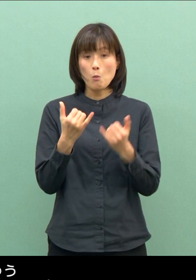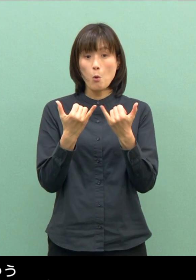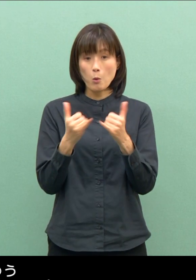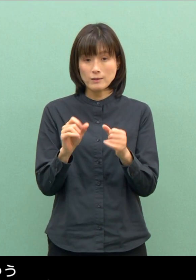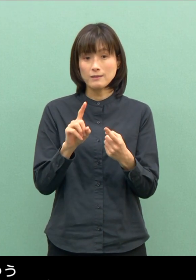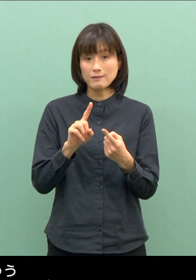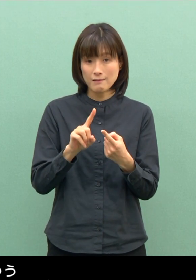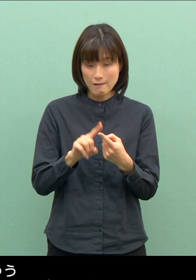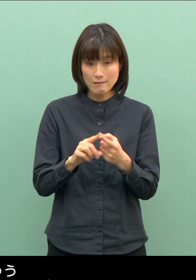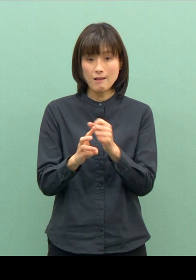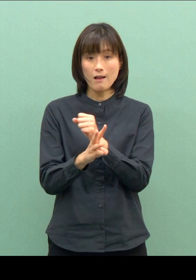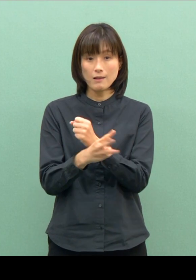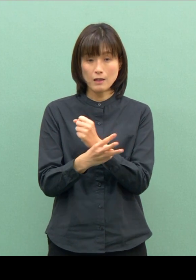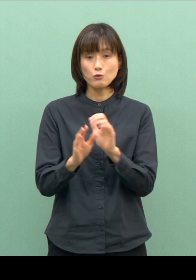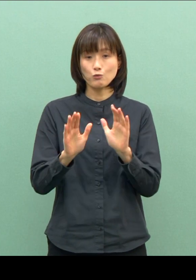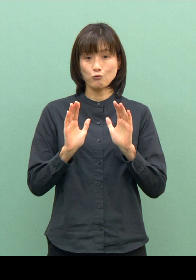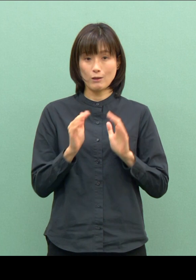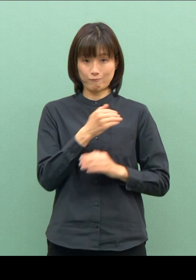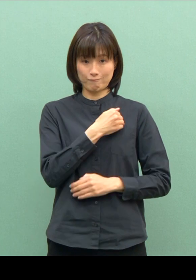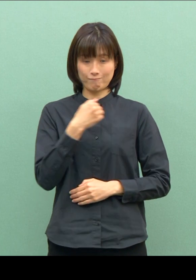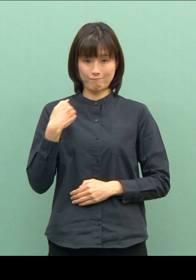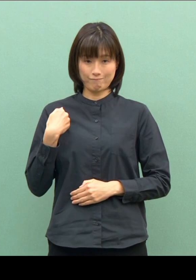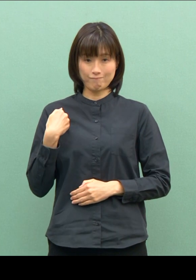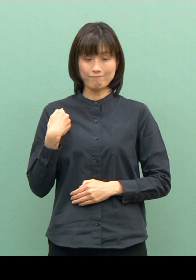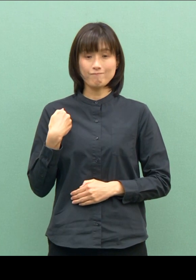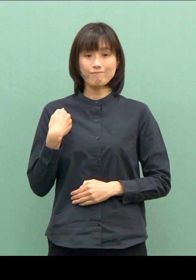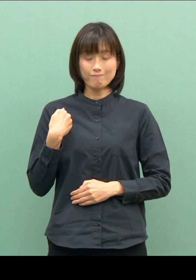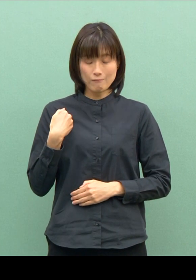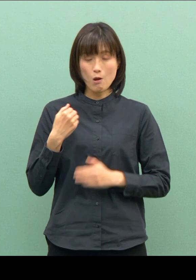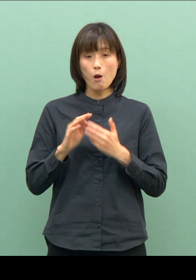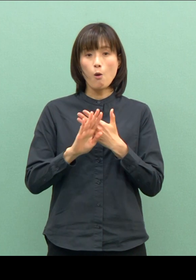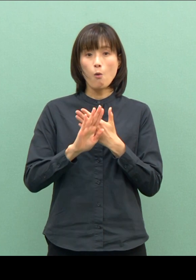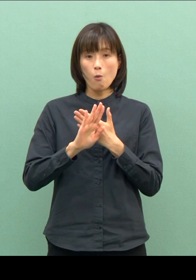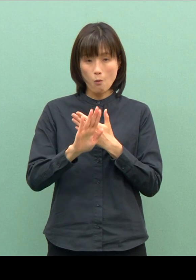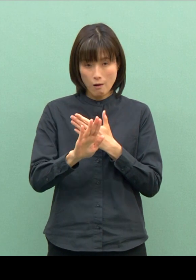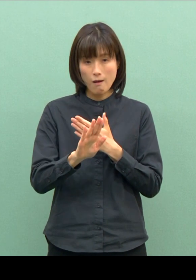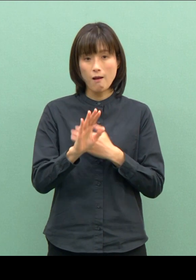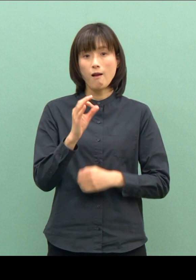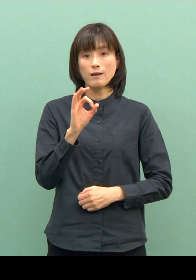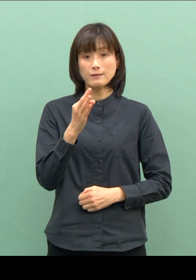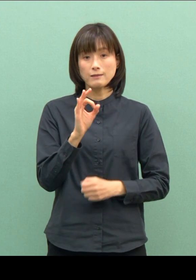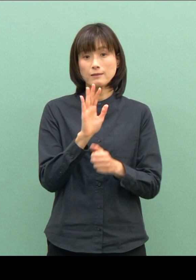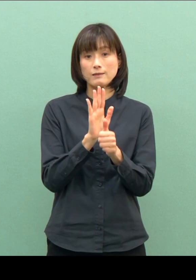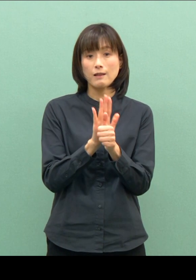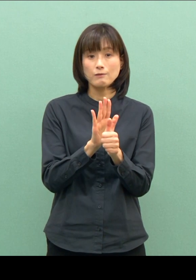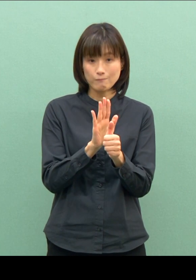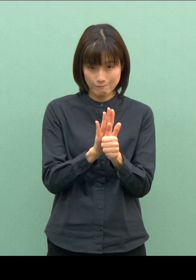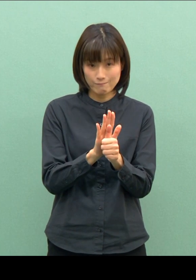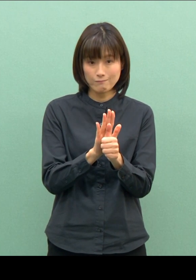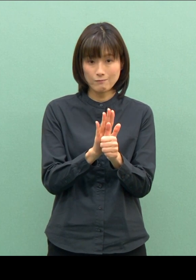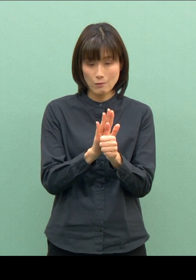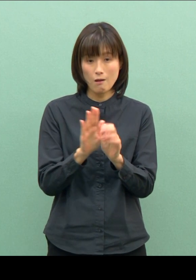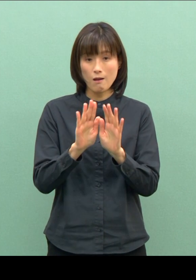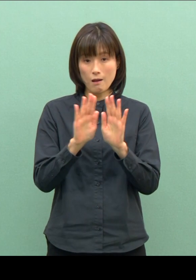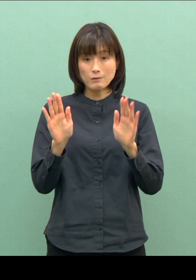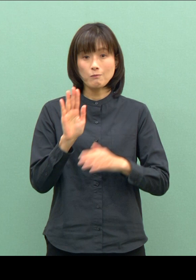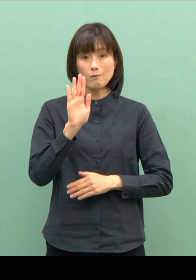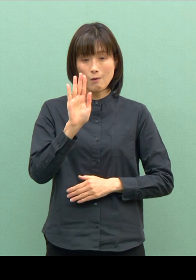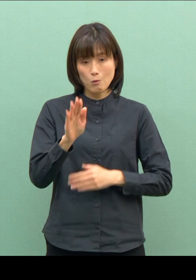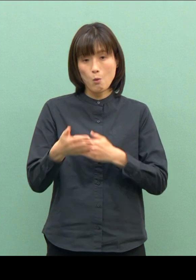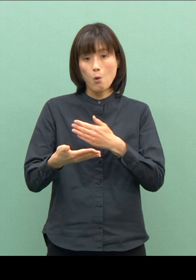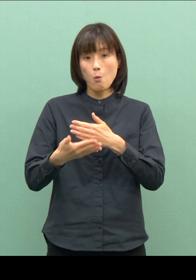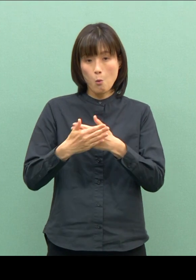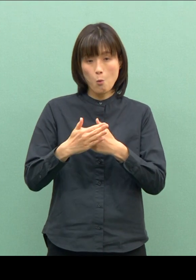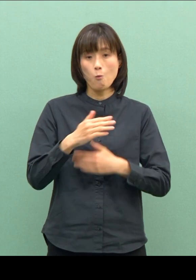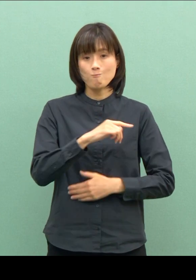研修を受けることができます。この他にも研修中や農業を始め方への資金の支援、就農